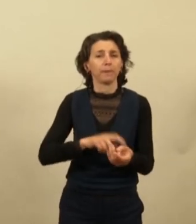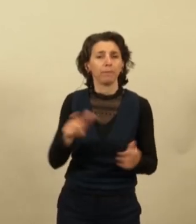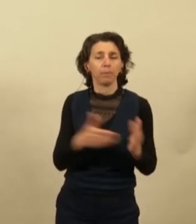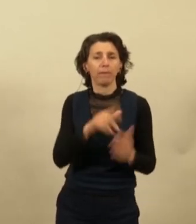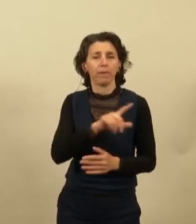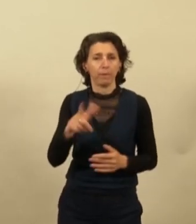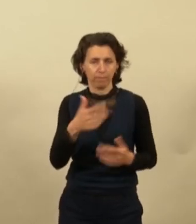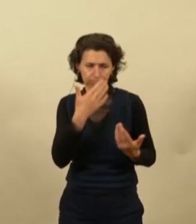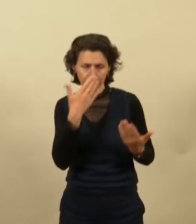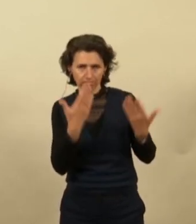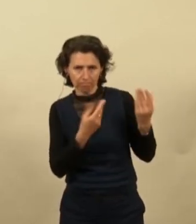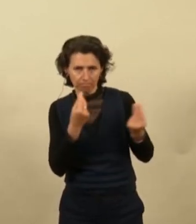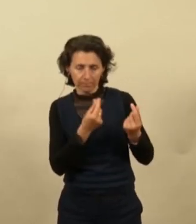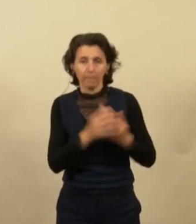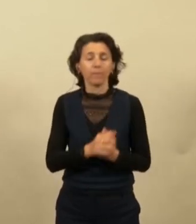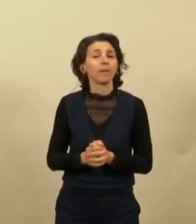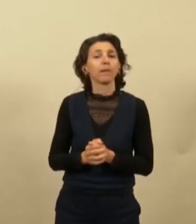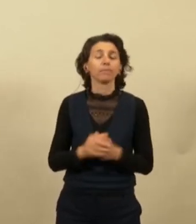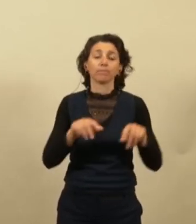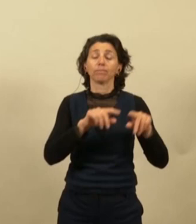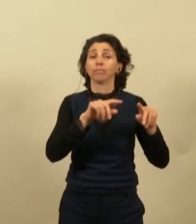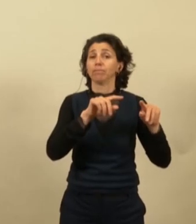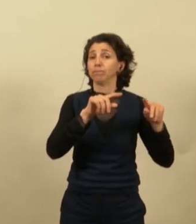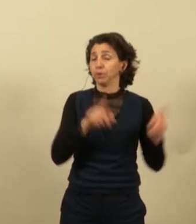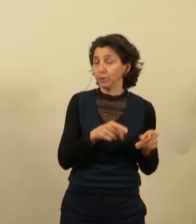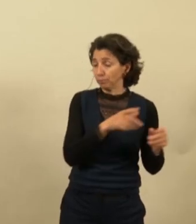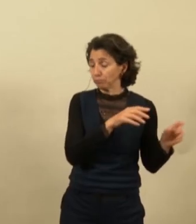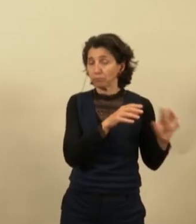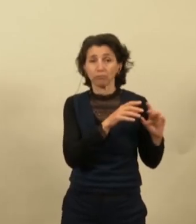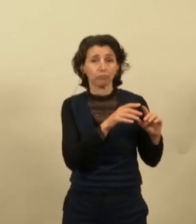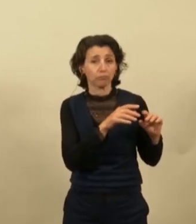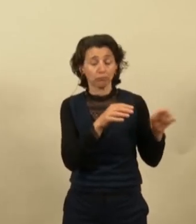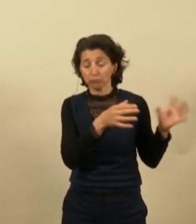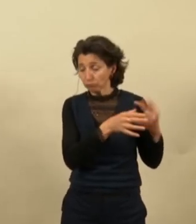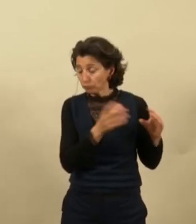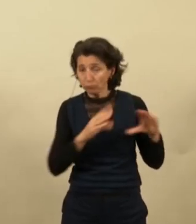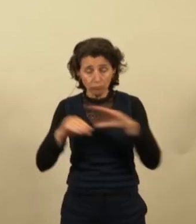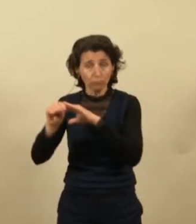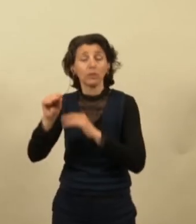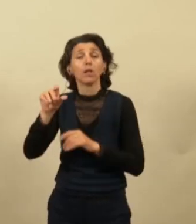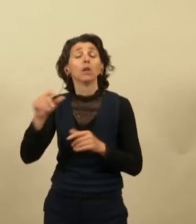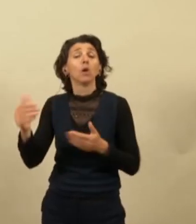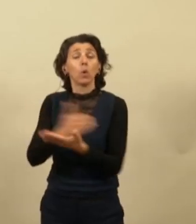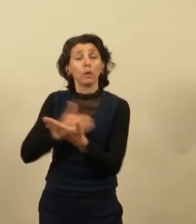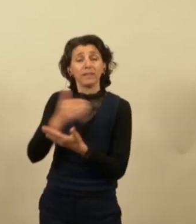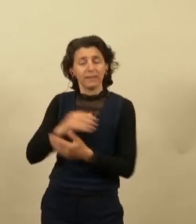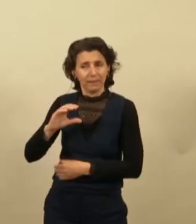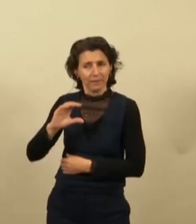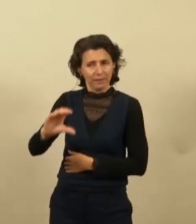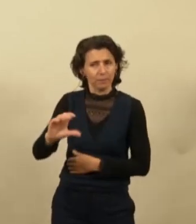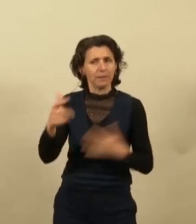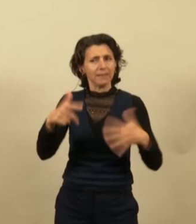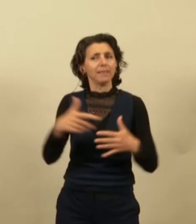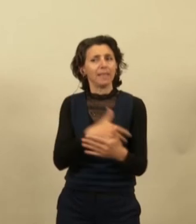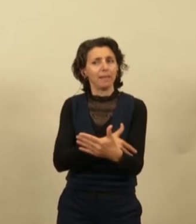ce budget intégré dans les recettes d'investissement 17 millions d'euros au titre de la session de la vie de la session